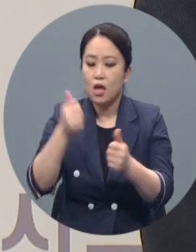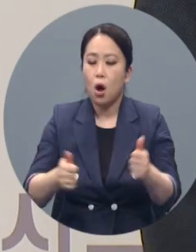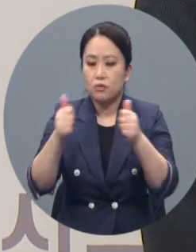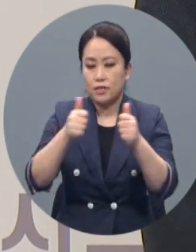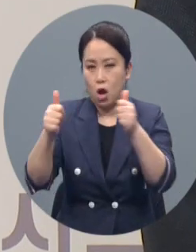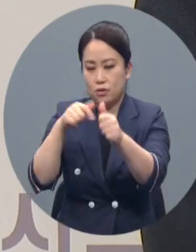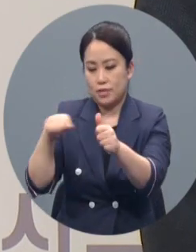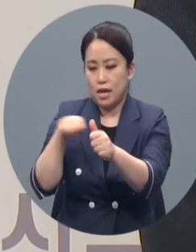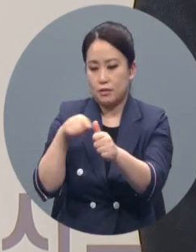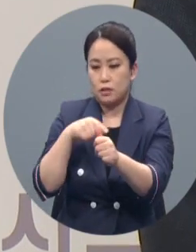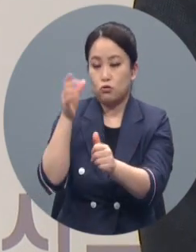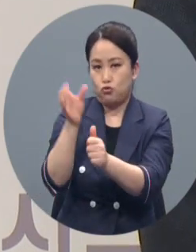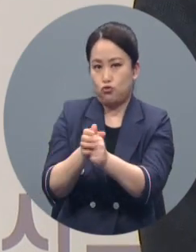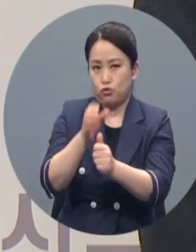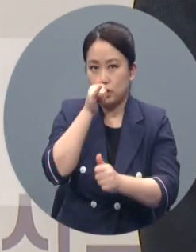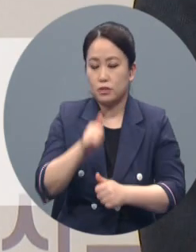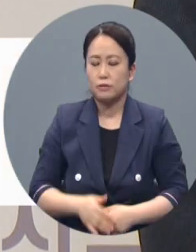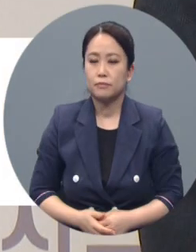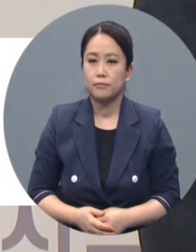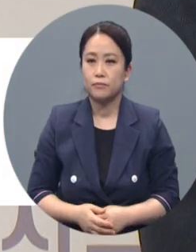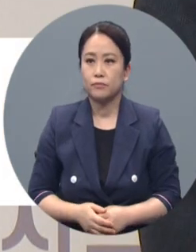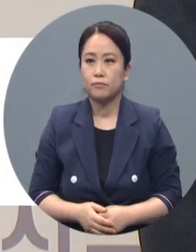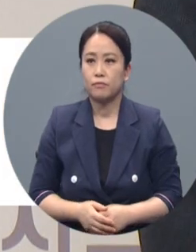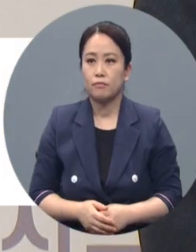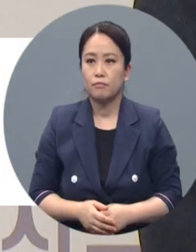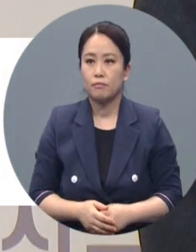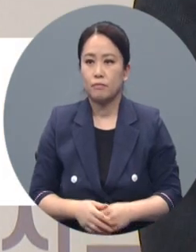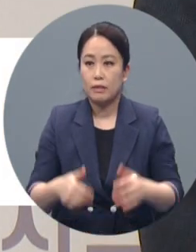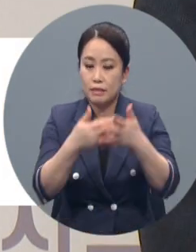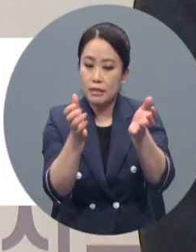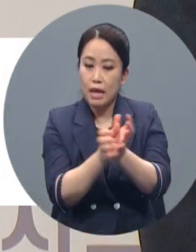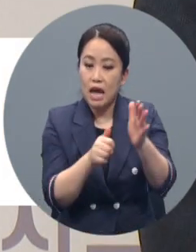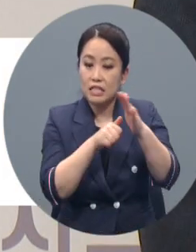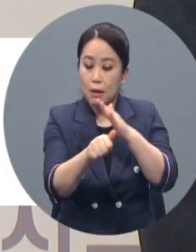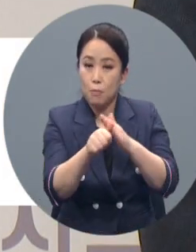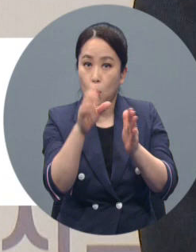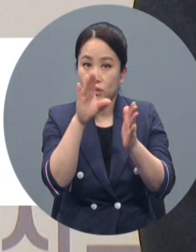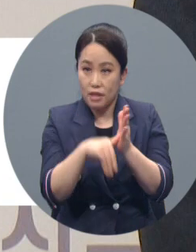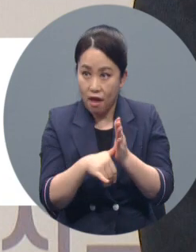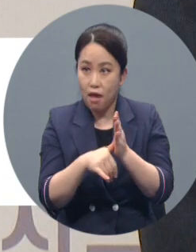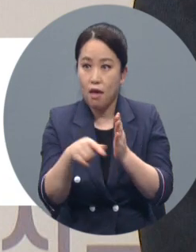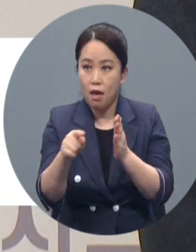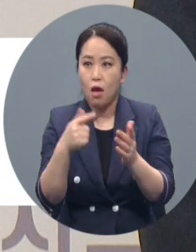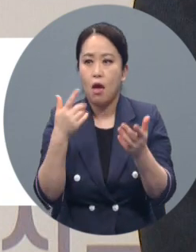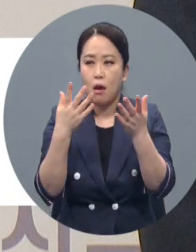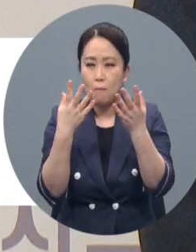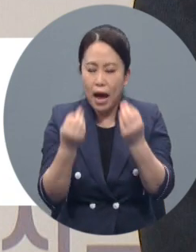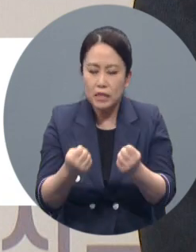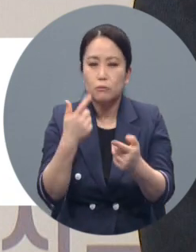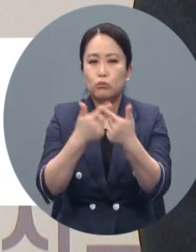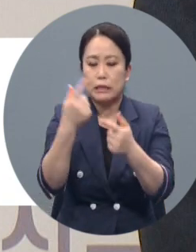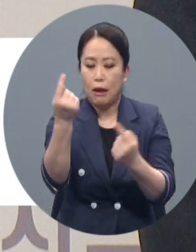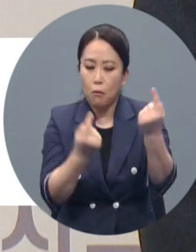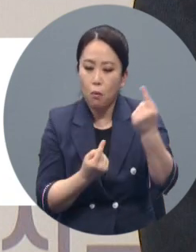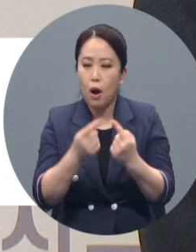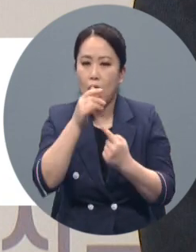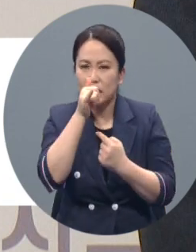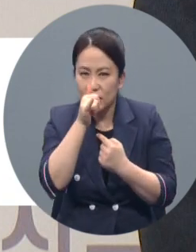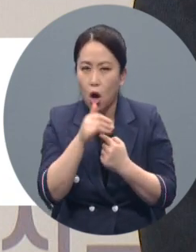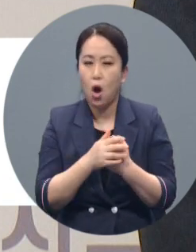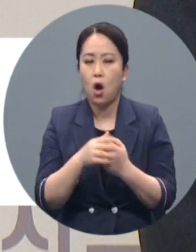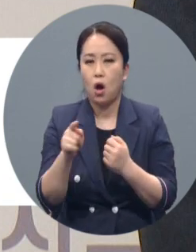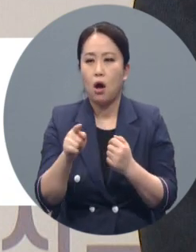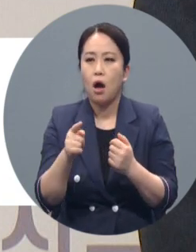있습니다. 당대표 시절에 정말로 많이 부산을 직접 방문해서 북한 재개발, 등록